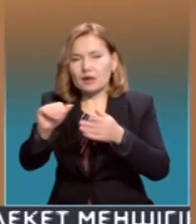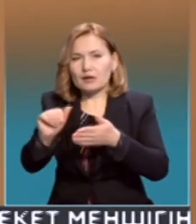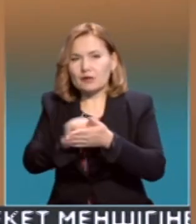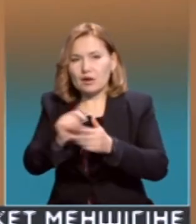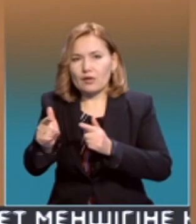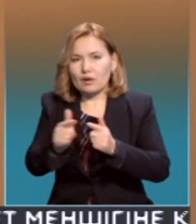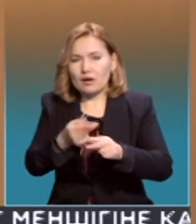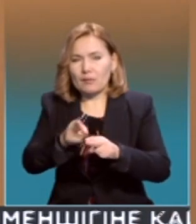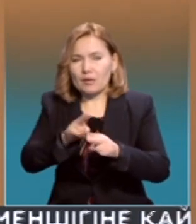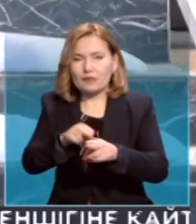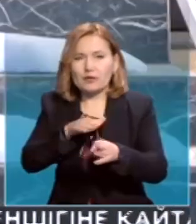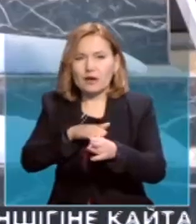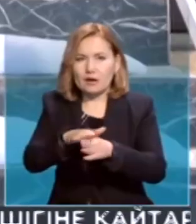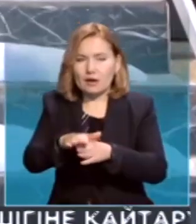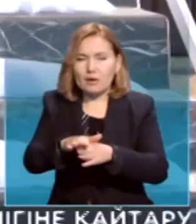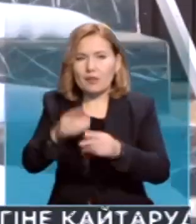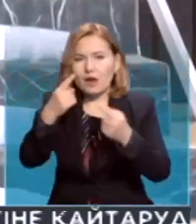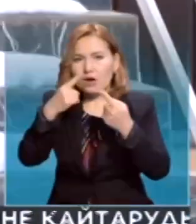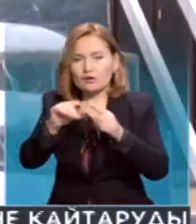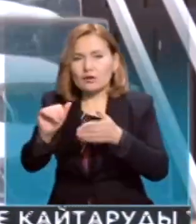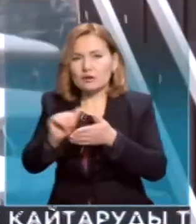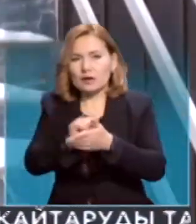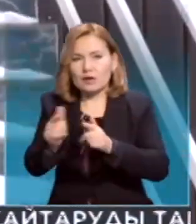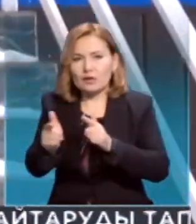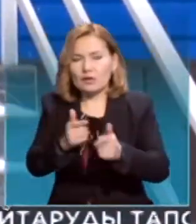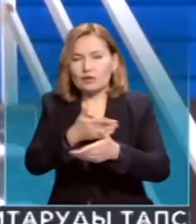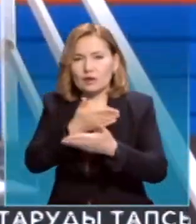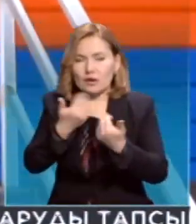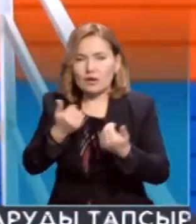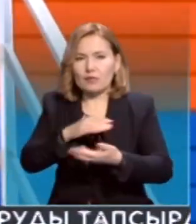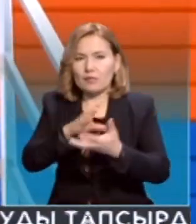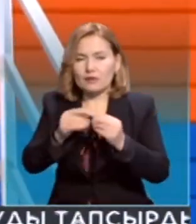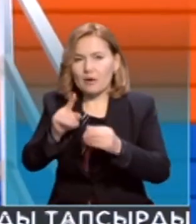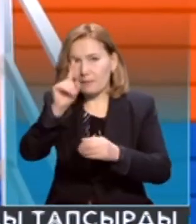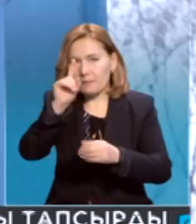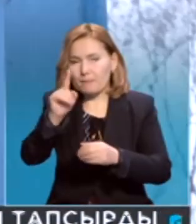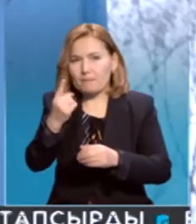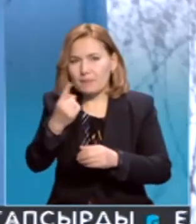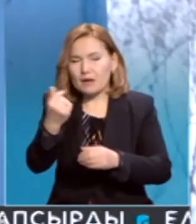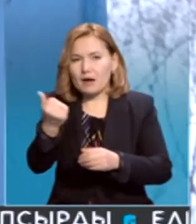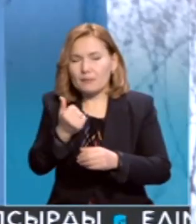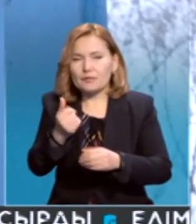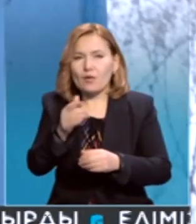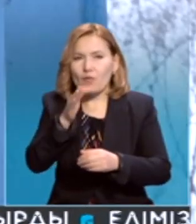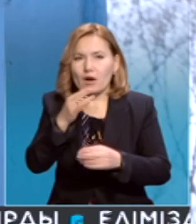жасалғанымен әлі атқарушы техникалық құжаттамасы дайын емес. Оған енді бір аптадай уақыт қажет,